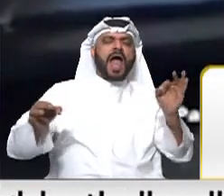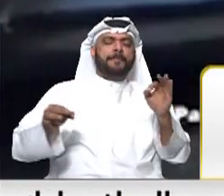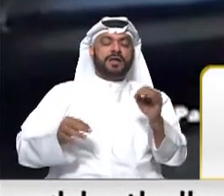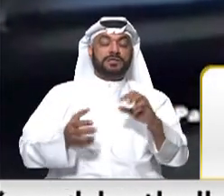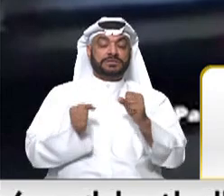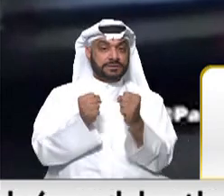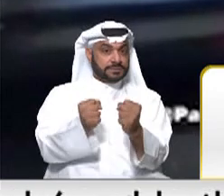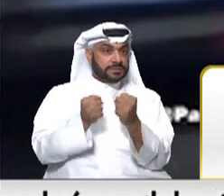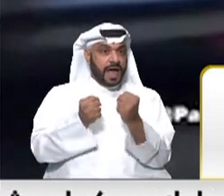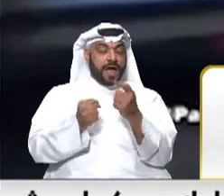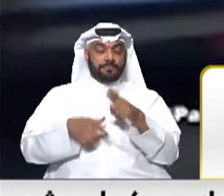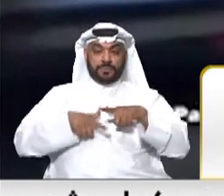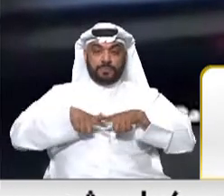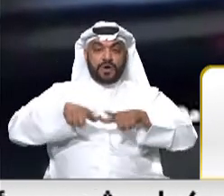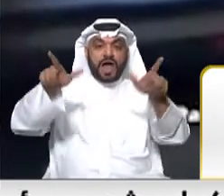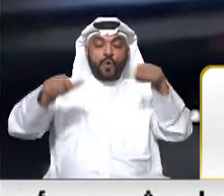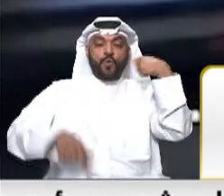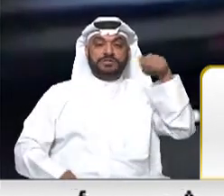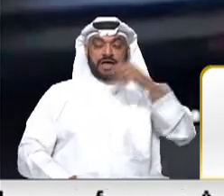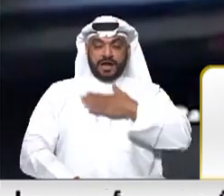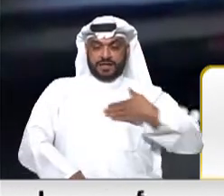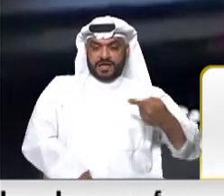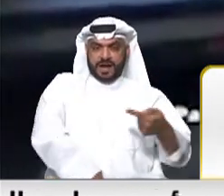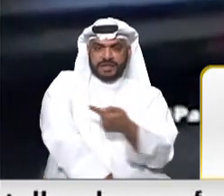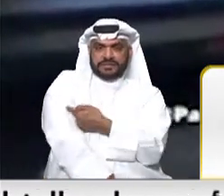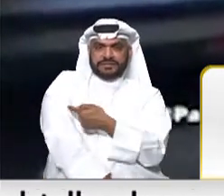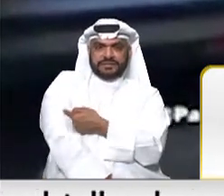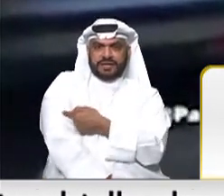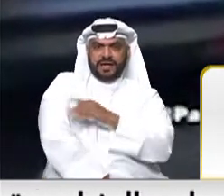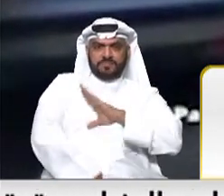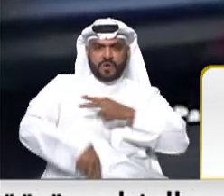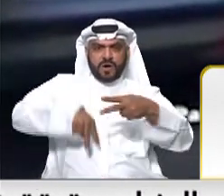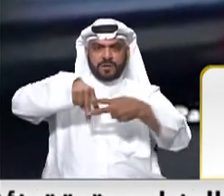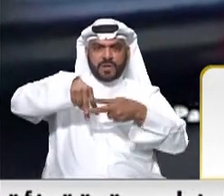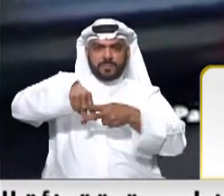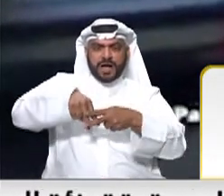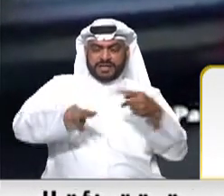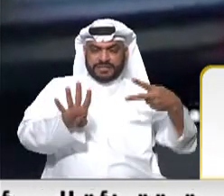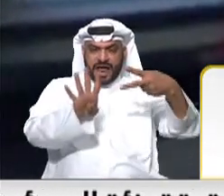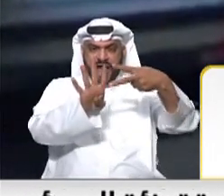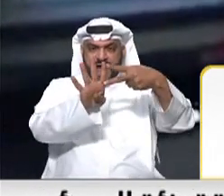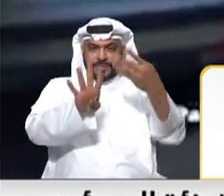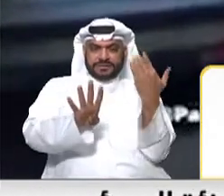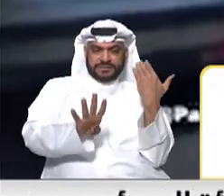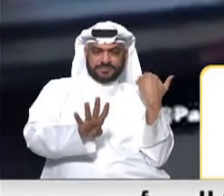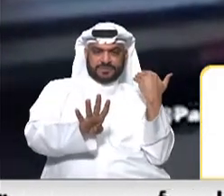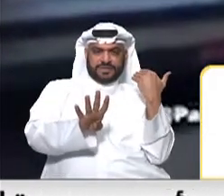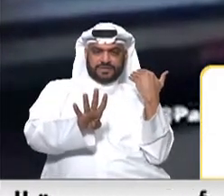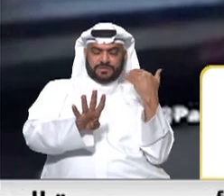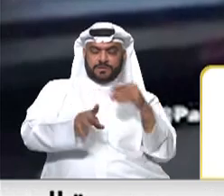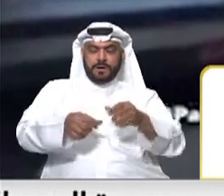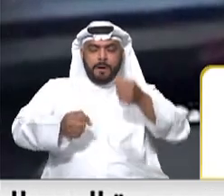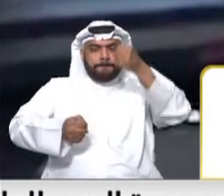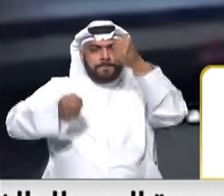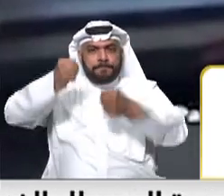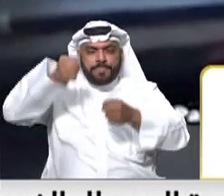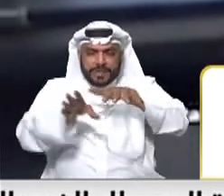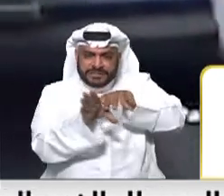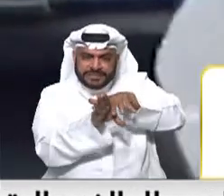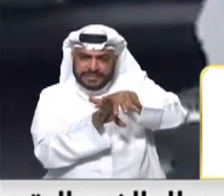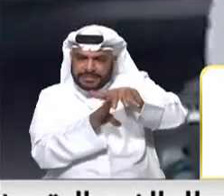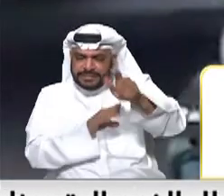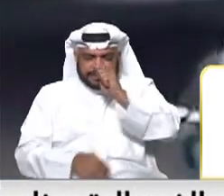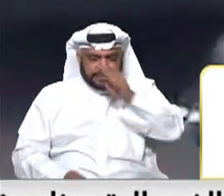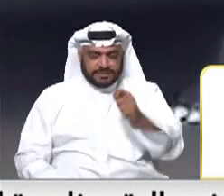وقالت وزارة الصحة في غزة أن الاحتلال الإسرائيلي ارتكب خلال 24 ساعة الماضية مجزرتين